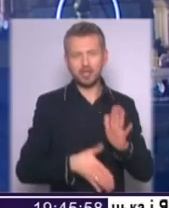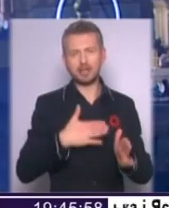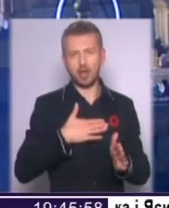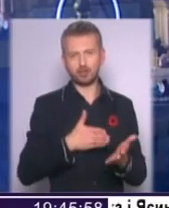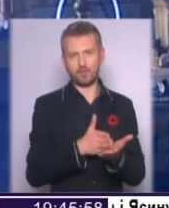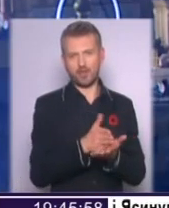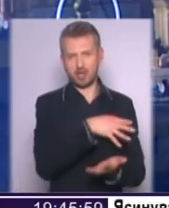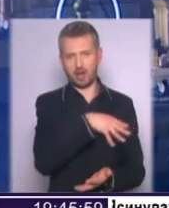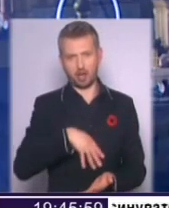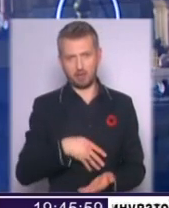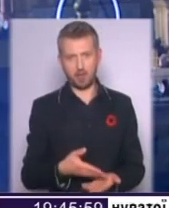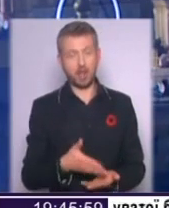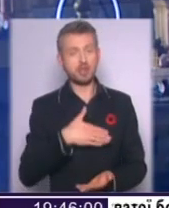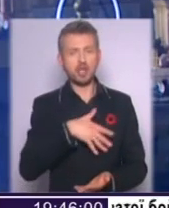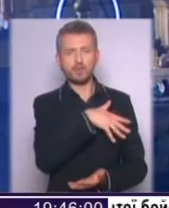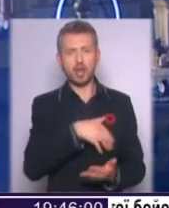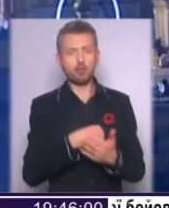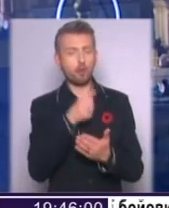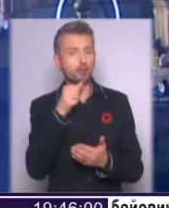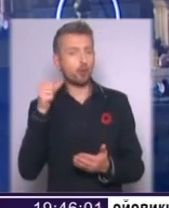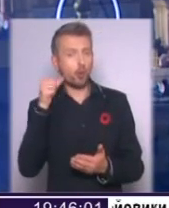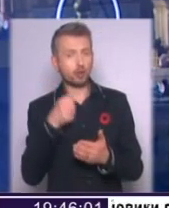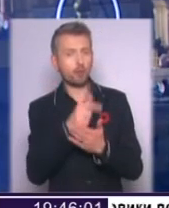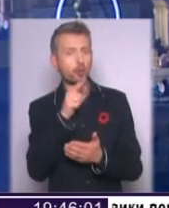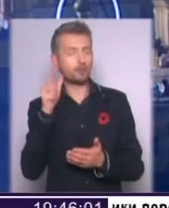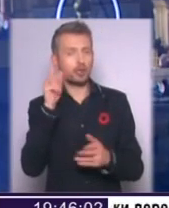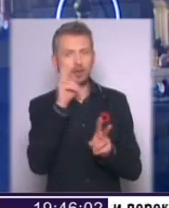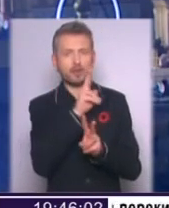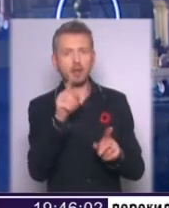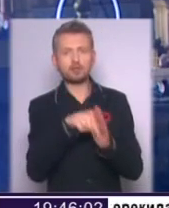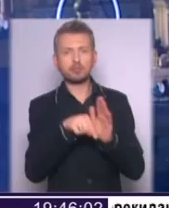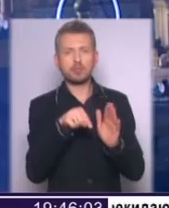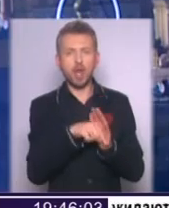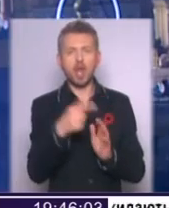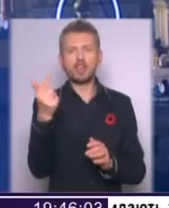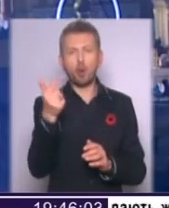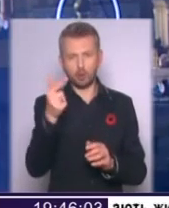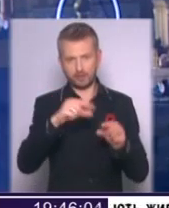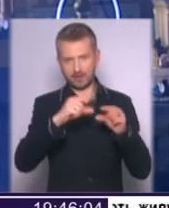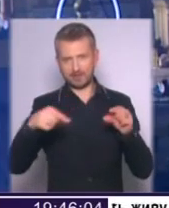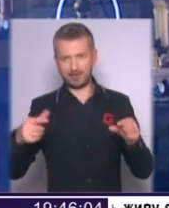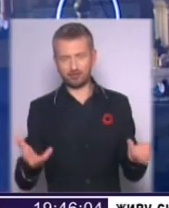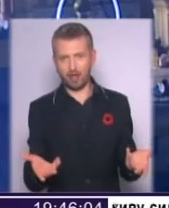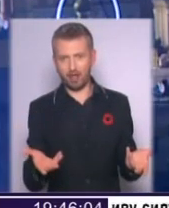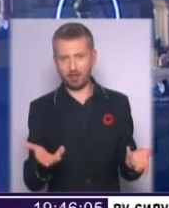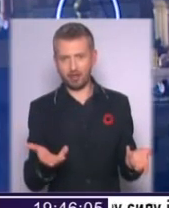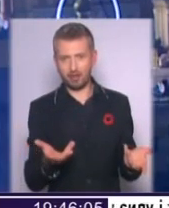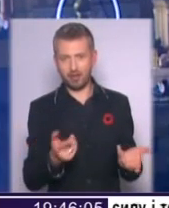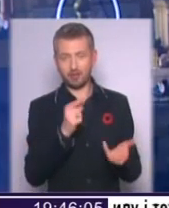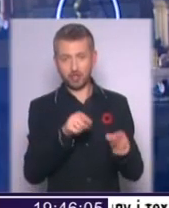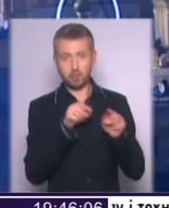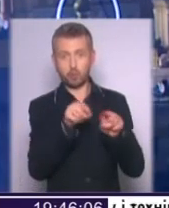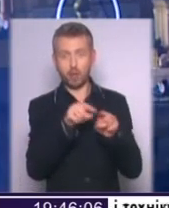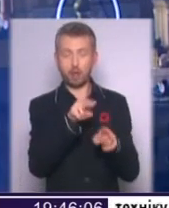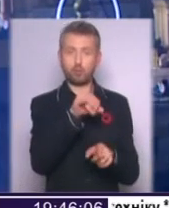Та наші ветерани до минулого року чи до позаминулого не знали, що таке георгіївська стрічка. Тому що її пропаганду